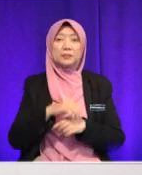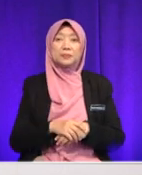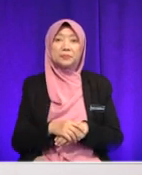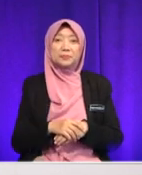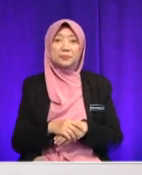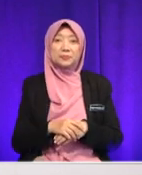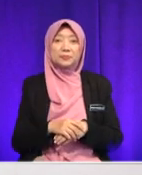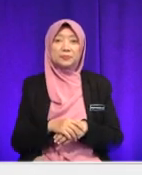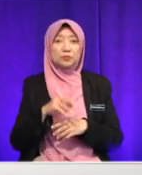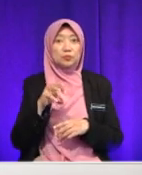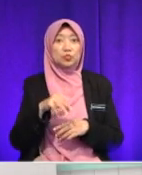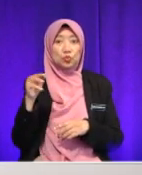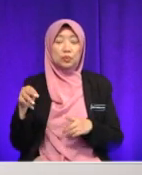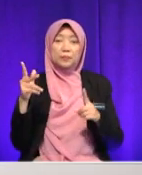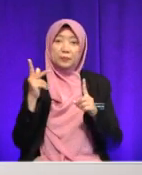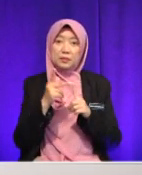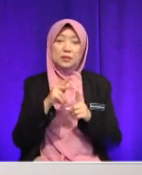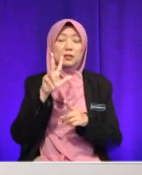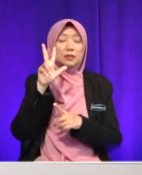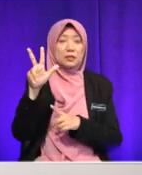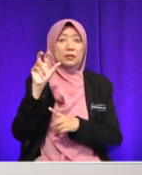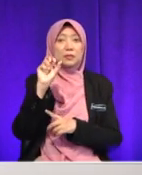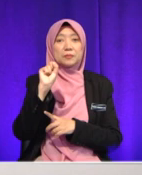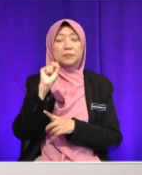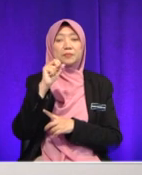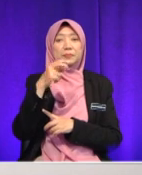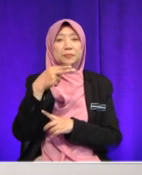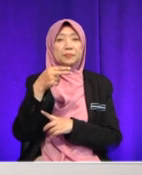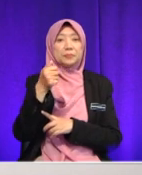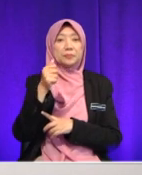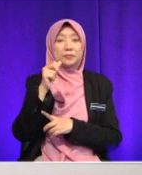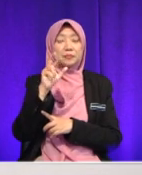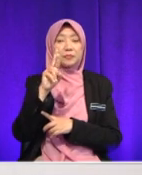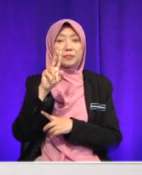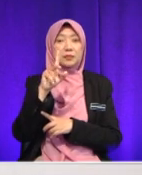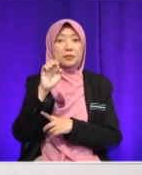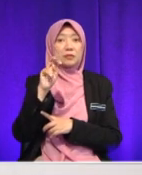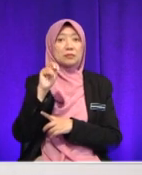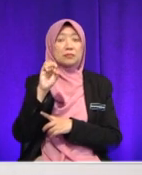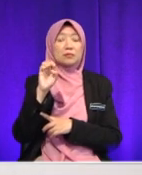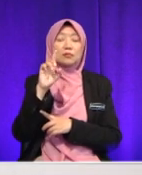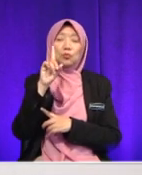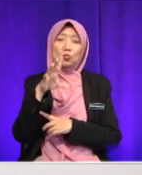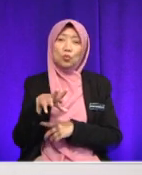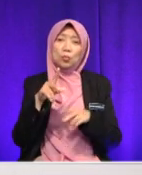yang ketiga adalah Charlene Jane Raj. Hai Charlene, selamat datang. Dan kita ada seorang je lelaki di